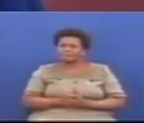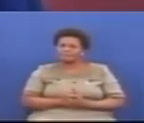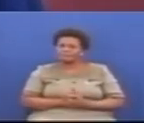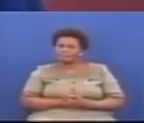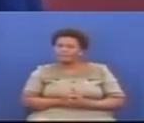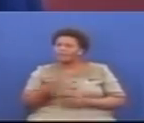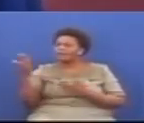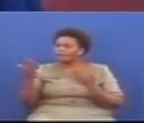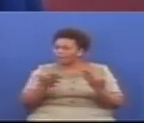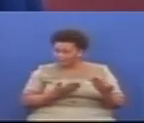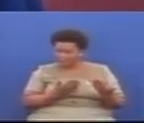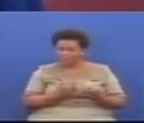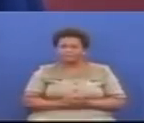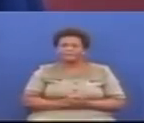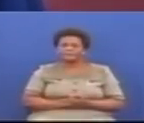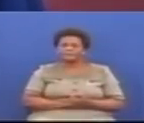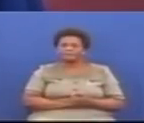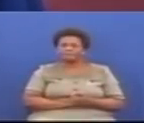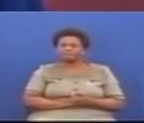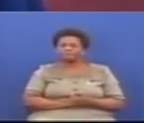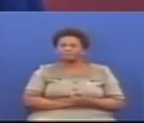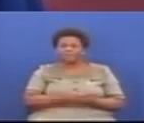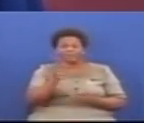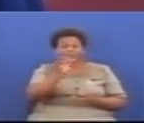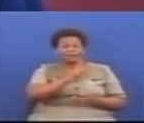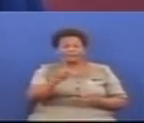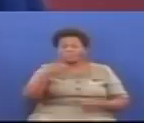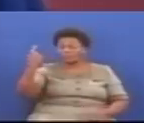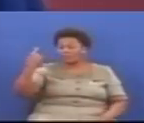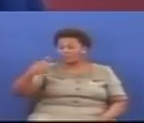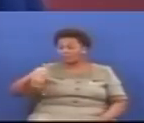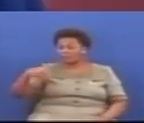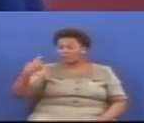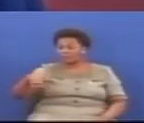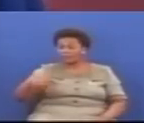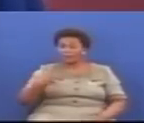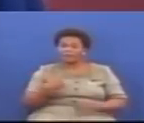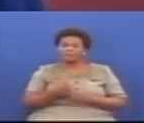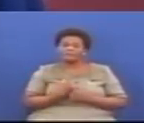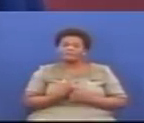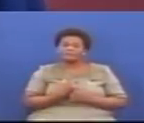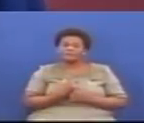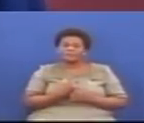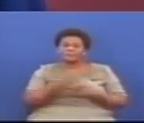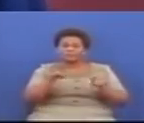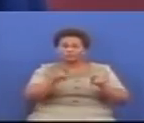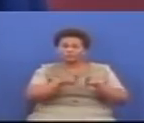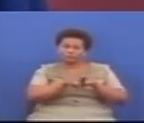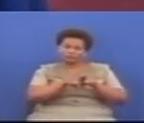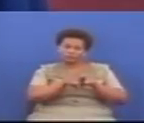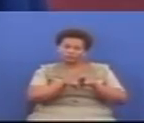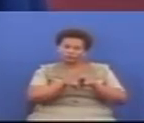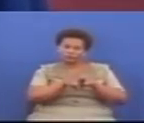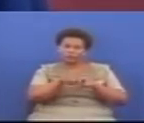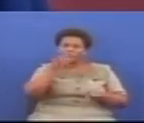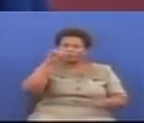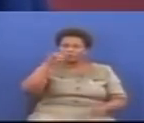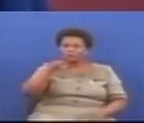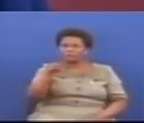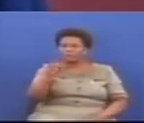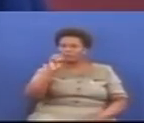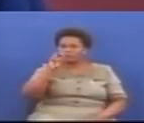Karibu pale ulipo. Kamishna wa Sera ndugu Benedicto Mgonya.